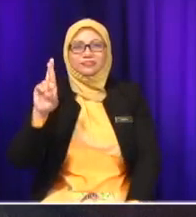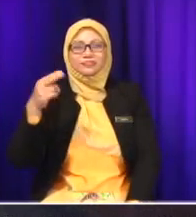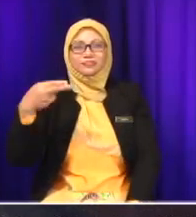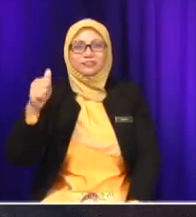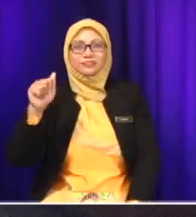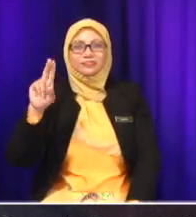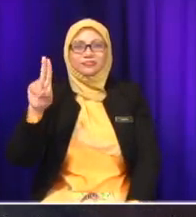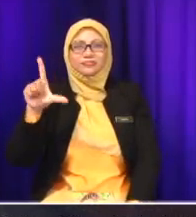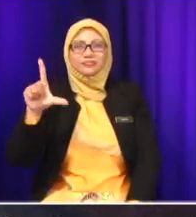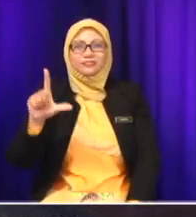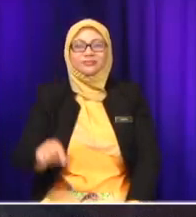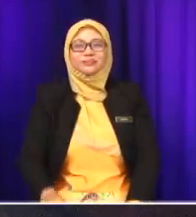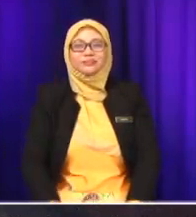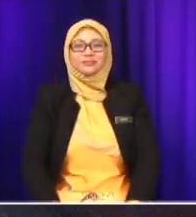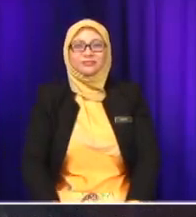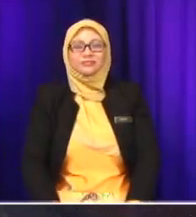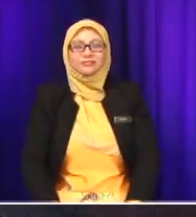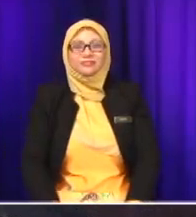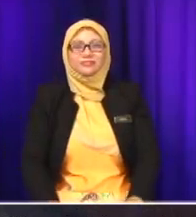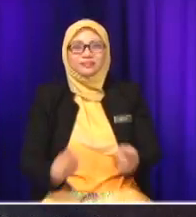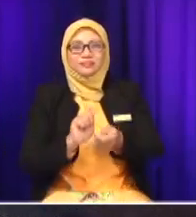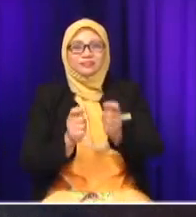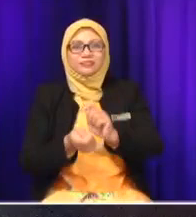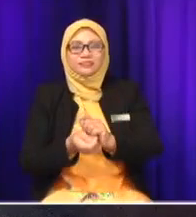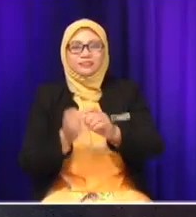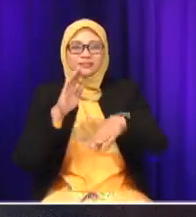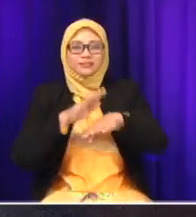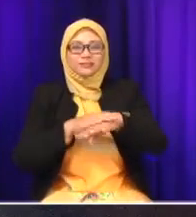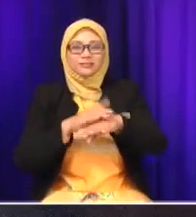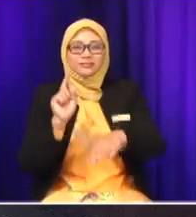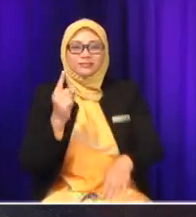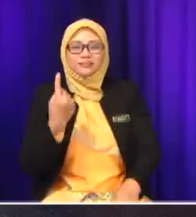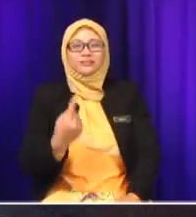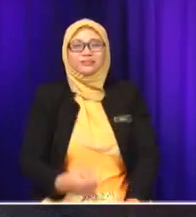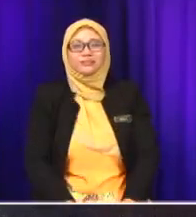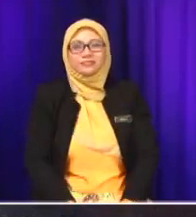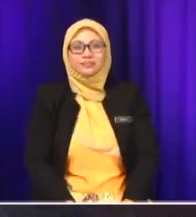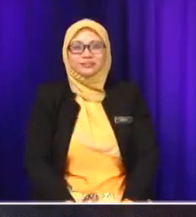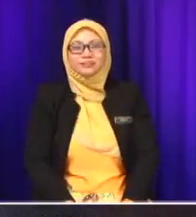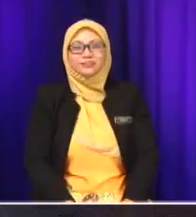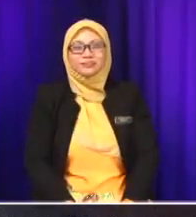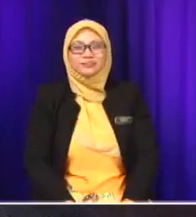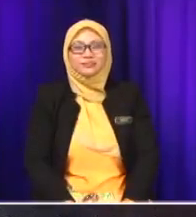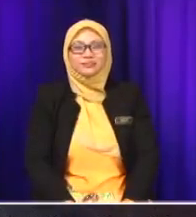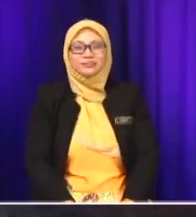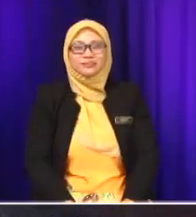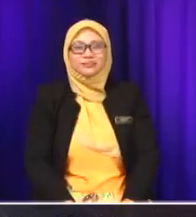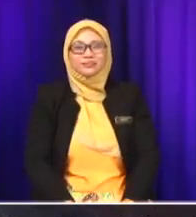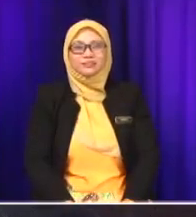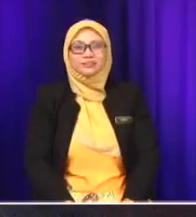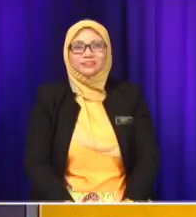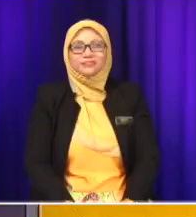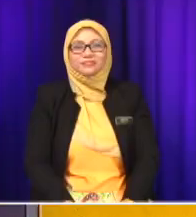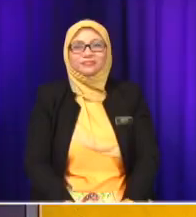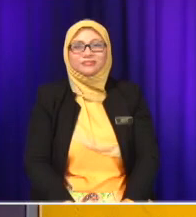overhaul kita hanya merombak pada bahagian atas sahaja sebab top over top overha bahagian atas Enjin baik Cikgu silakan Cikgu